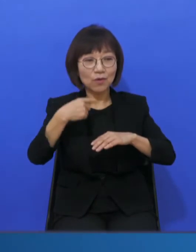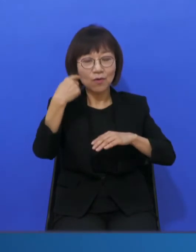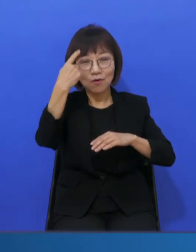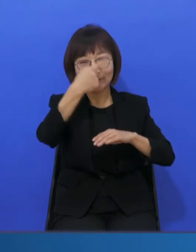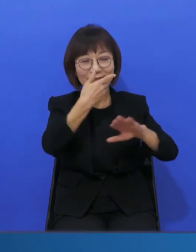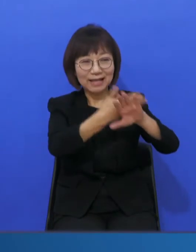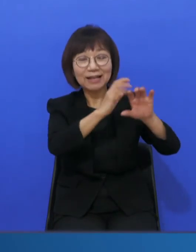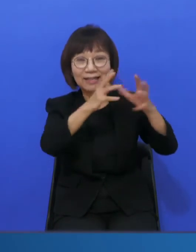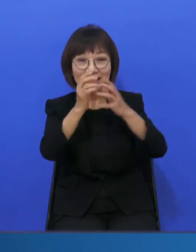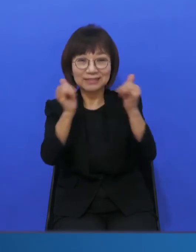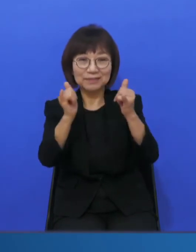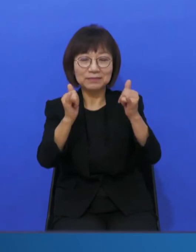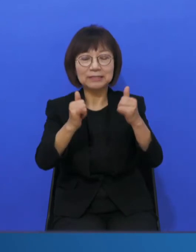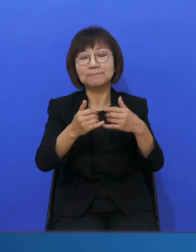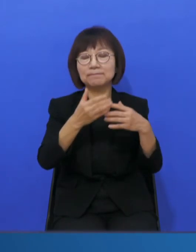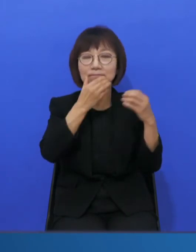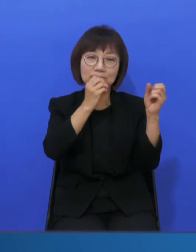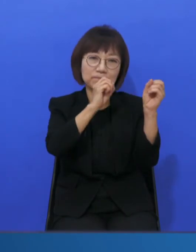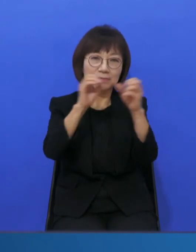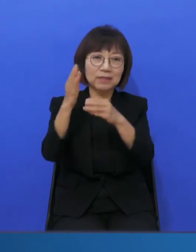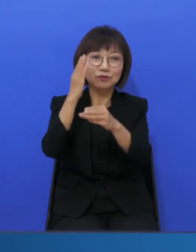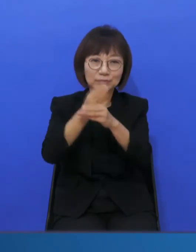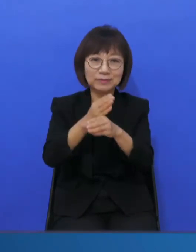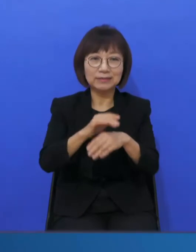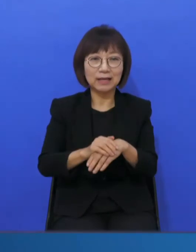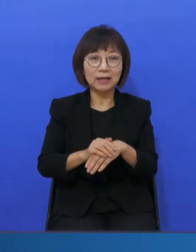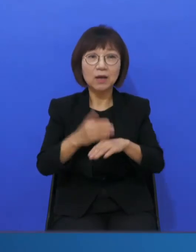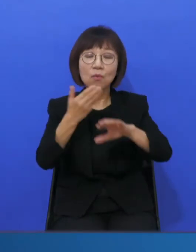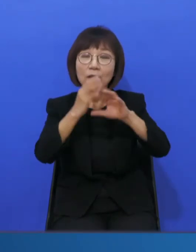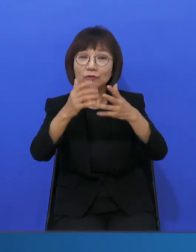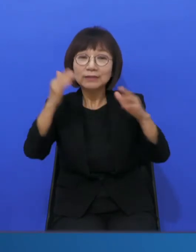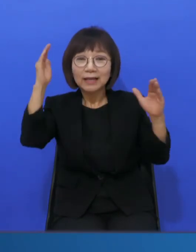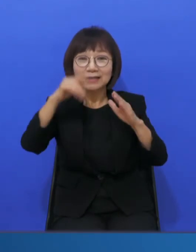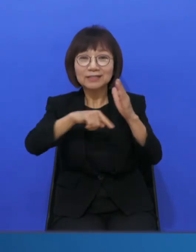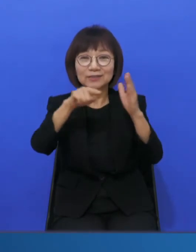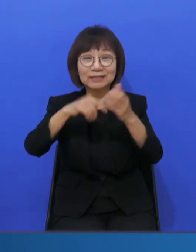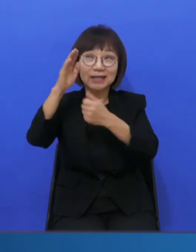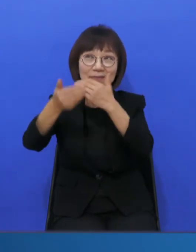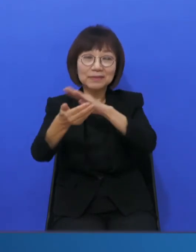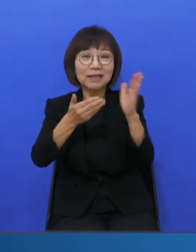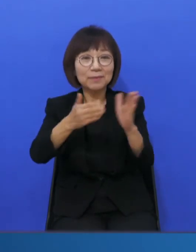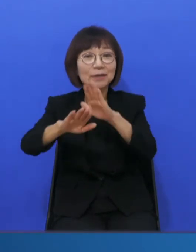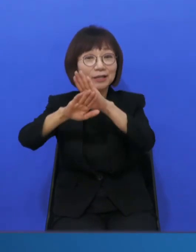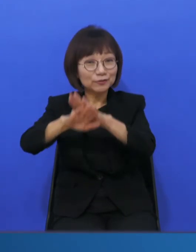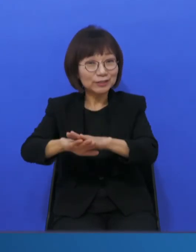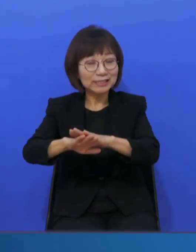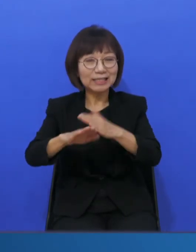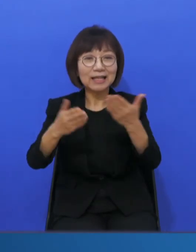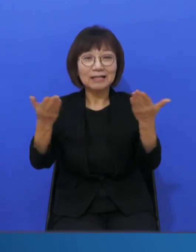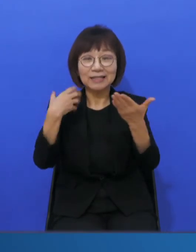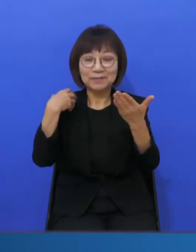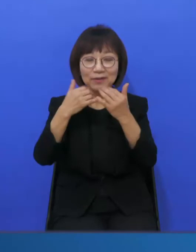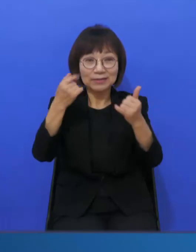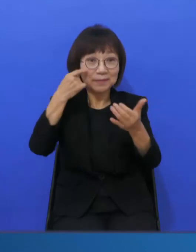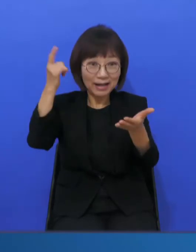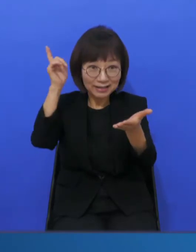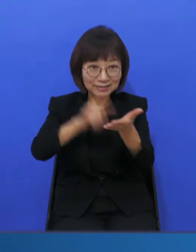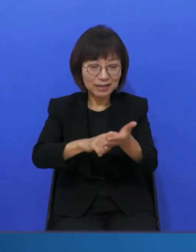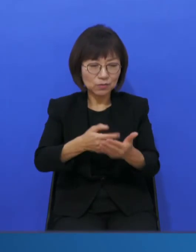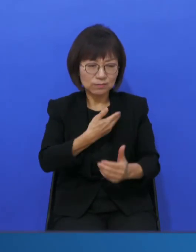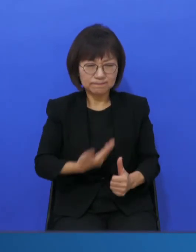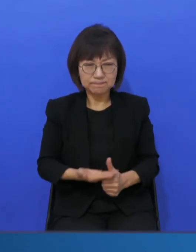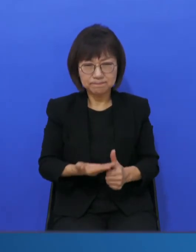사역하고 계십니다. 선교사님의 기도 제목은 외국인 유학생 중에 하나님이 예비하신 사명자를 찾고